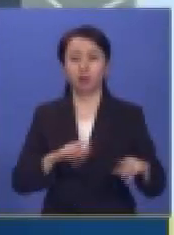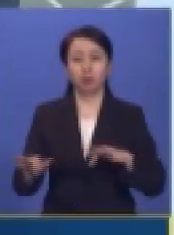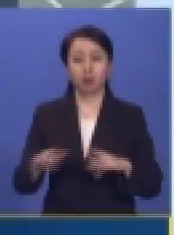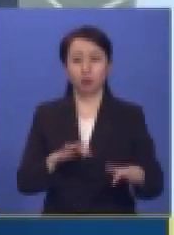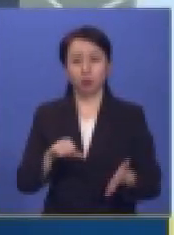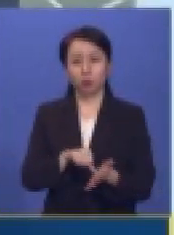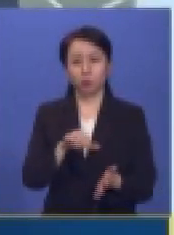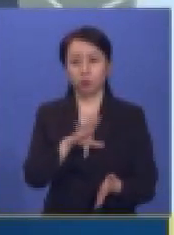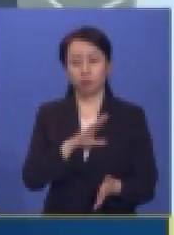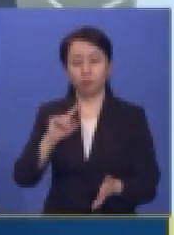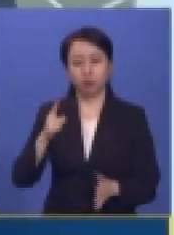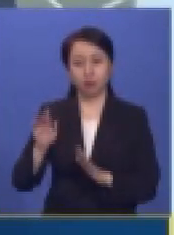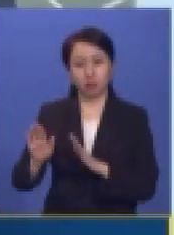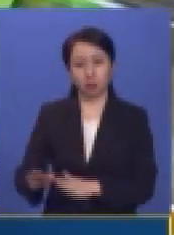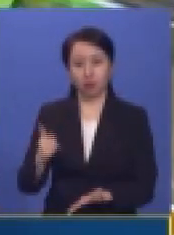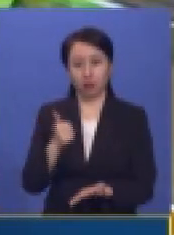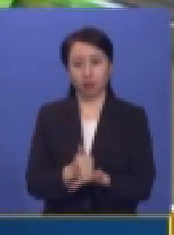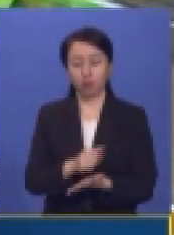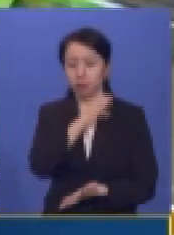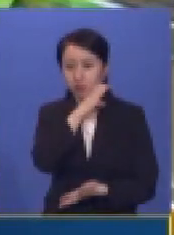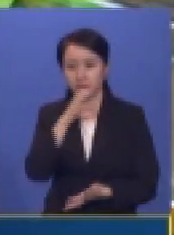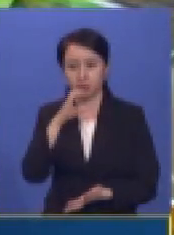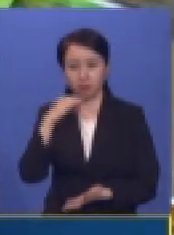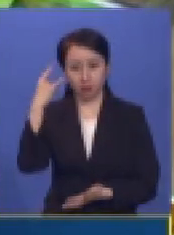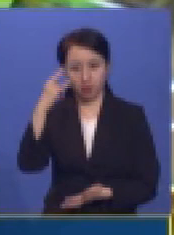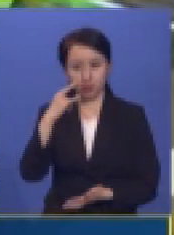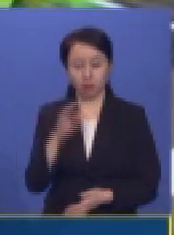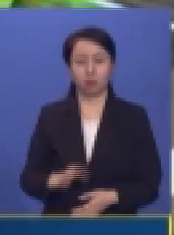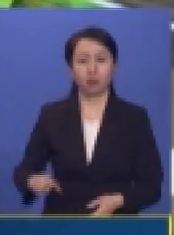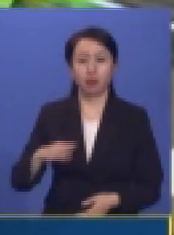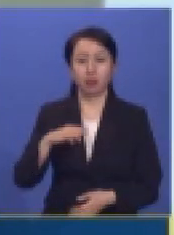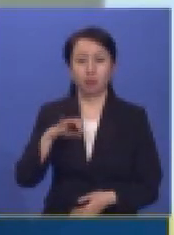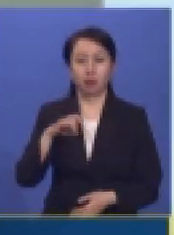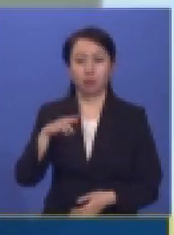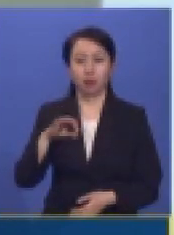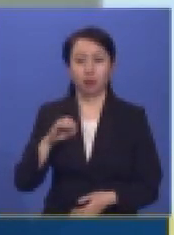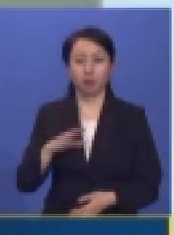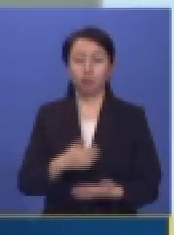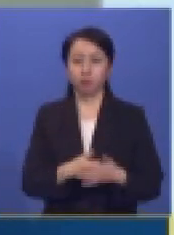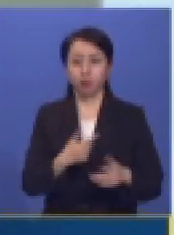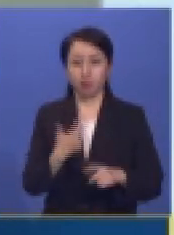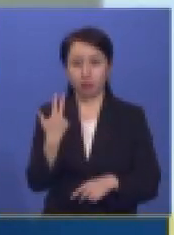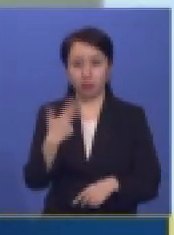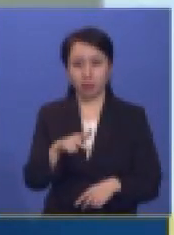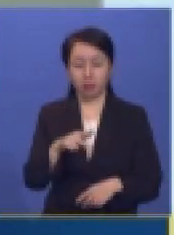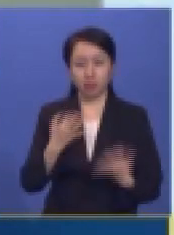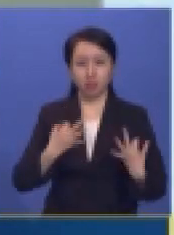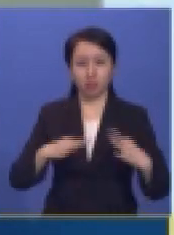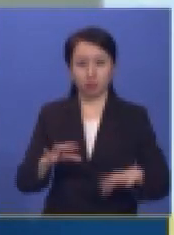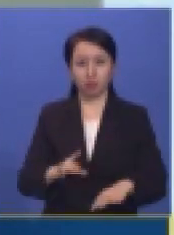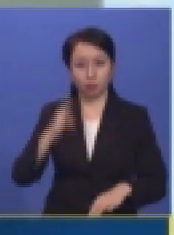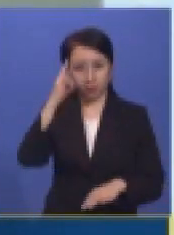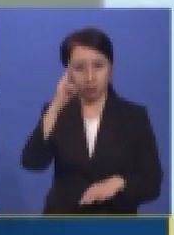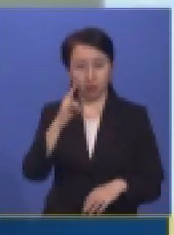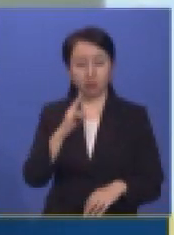мероприятии принял участие первый заместитель акима Северо-Казахстанской области Марат Тасмагамбетов. В преддверии 30-летия независимости